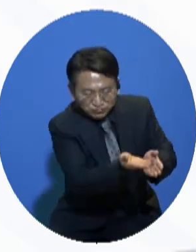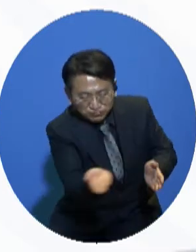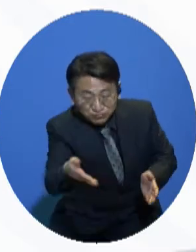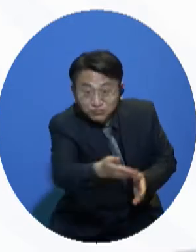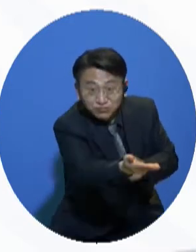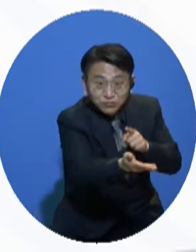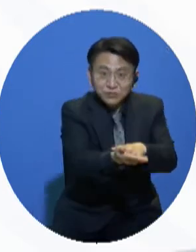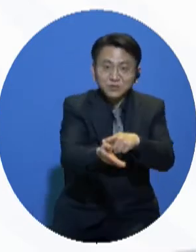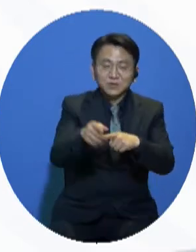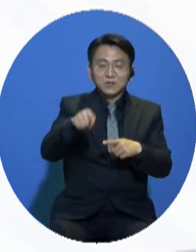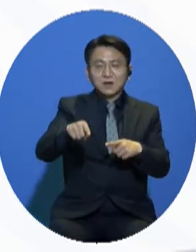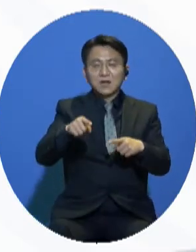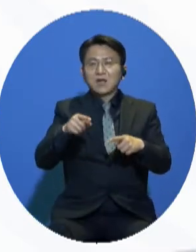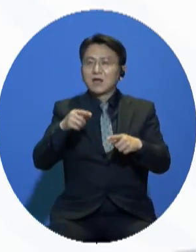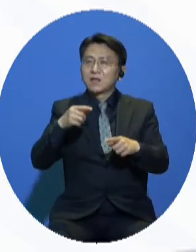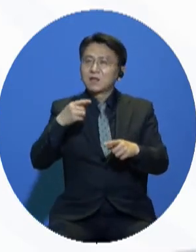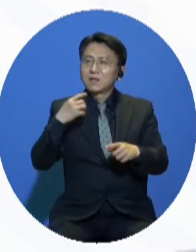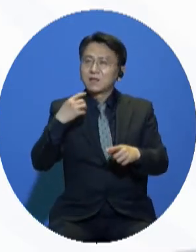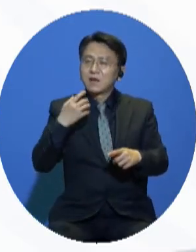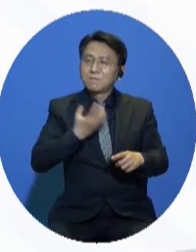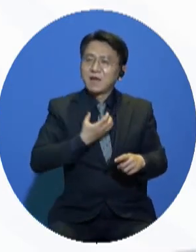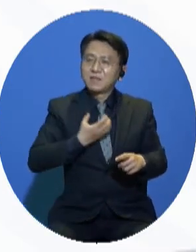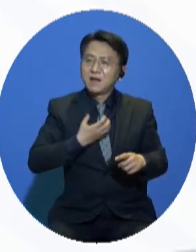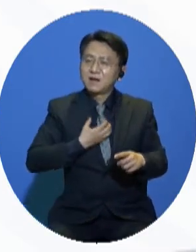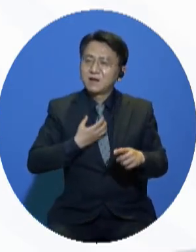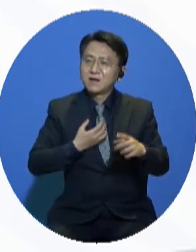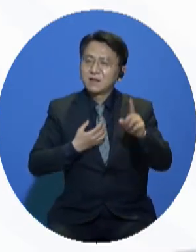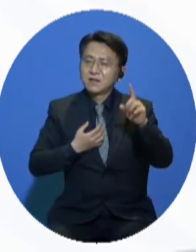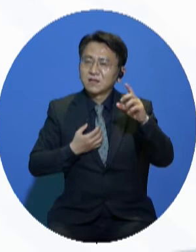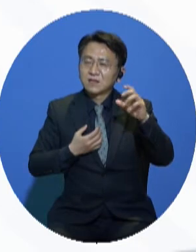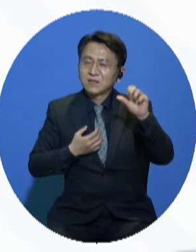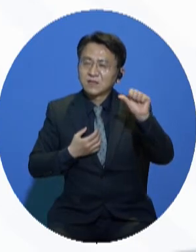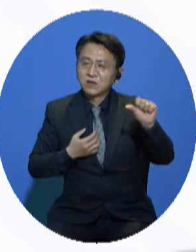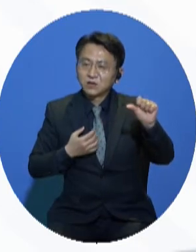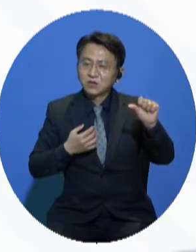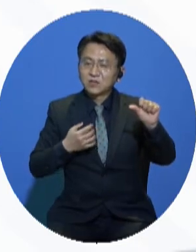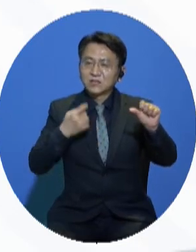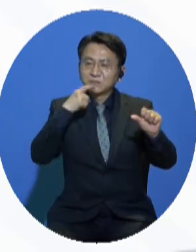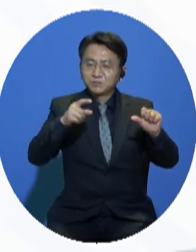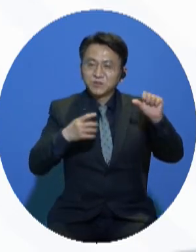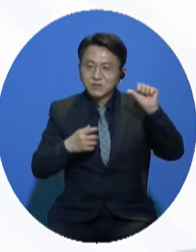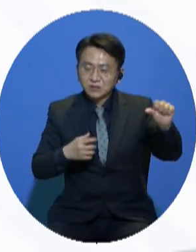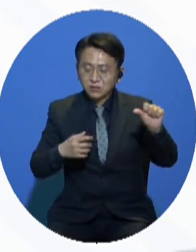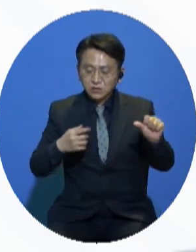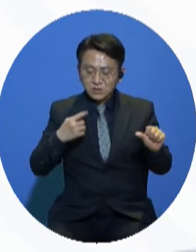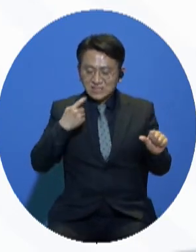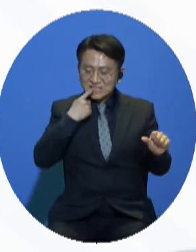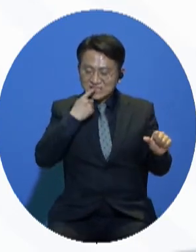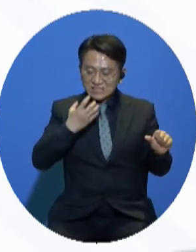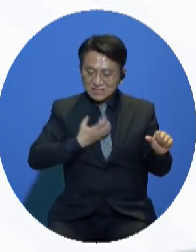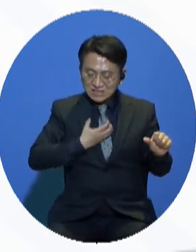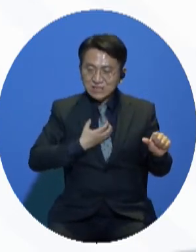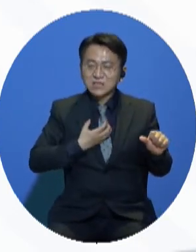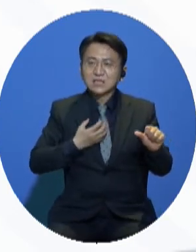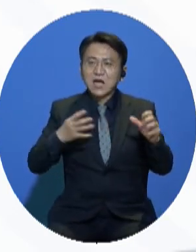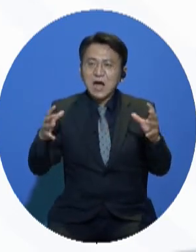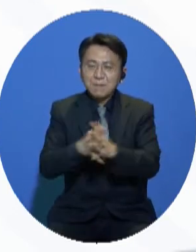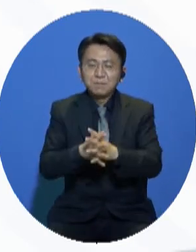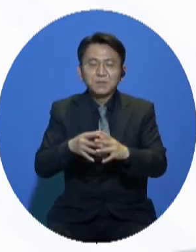당시에는 5개 패럴림픽 메달 그리고 은메달은 하나 그래서 총 세계 챔피언십 메달은